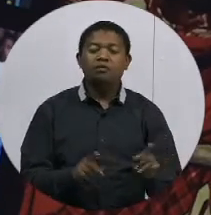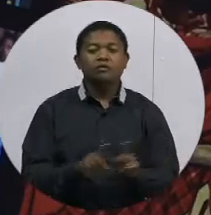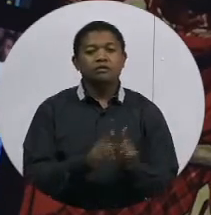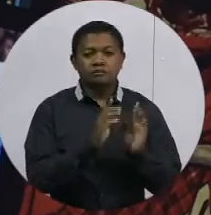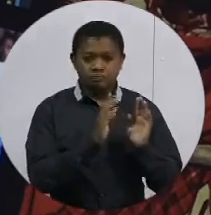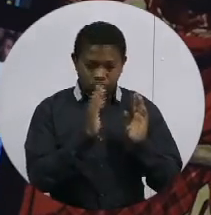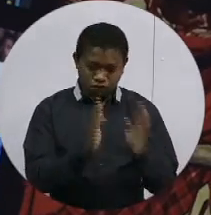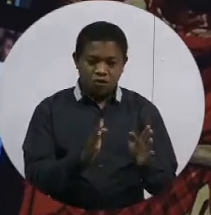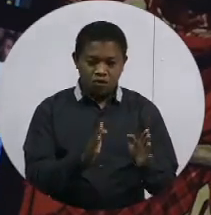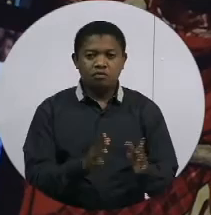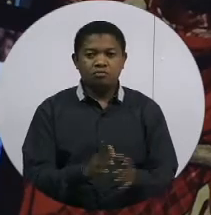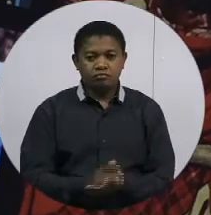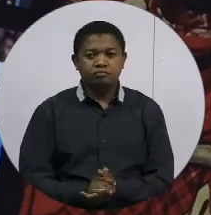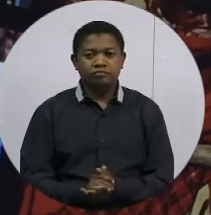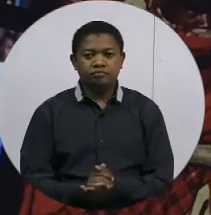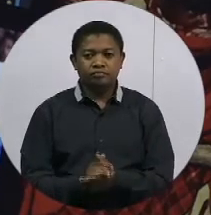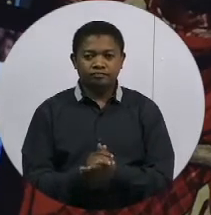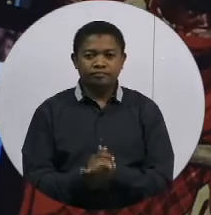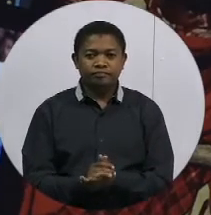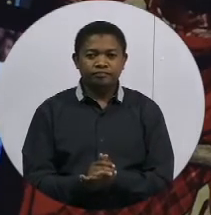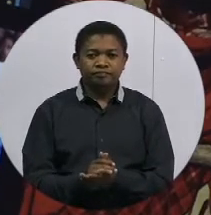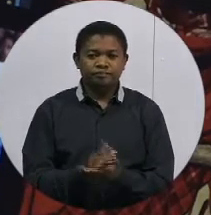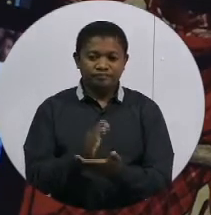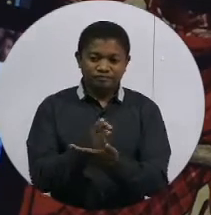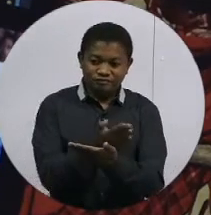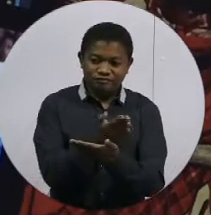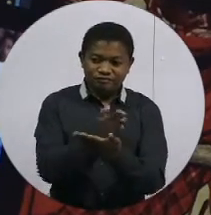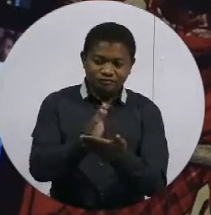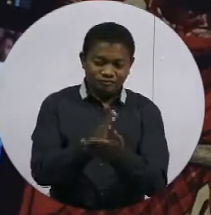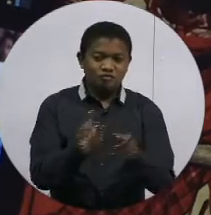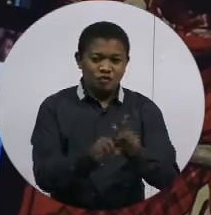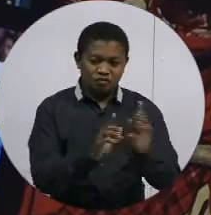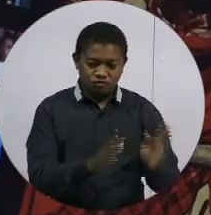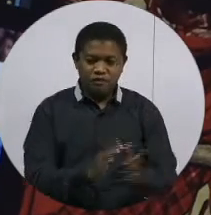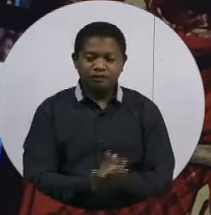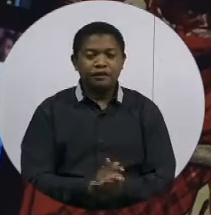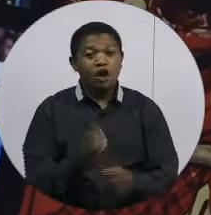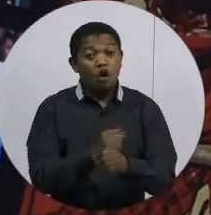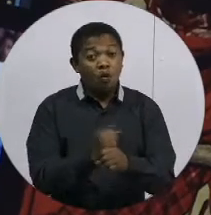izay mitondra ny tsimokaretina. Misy ireo